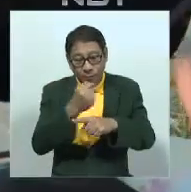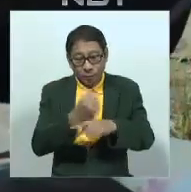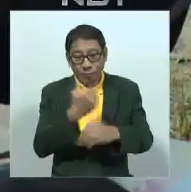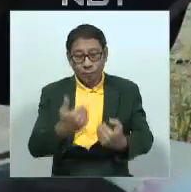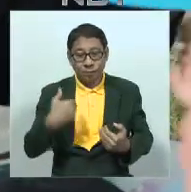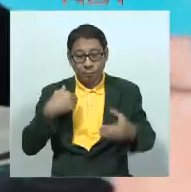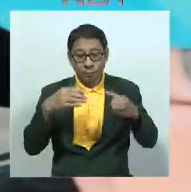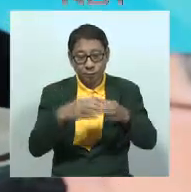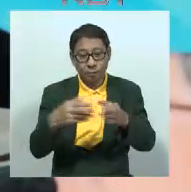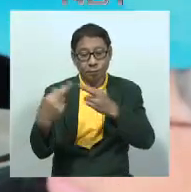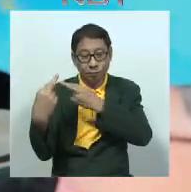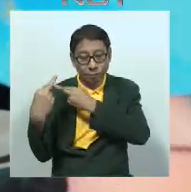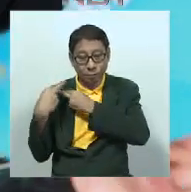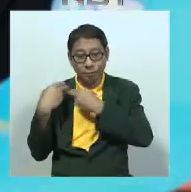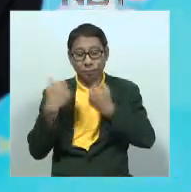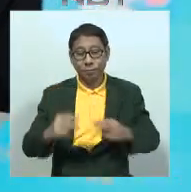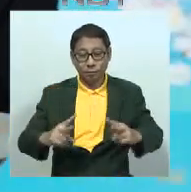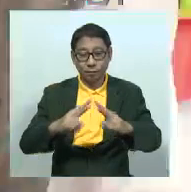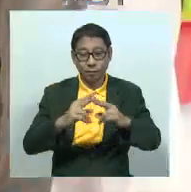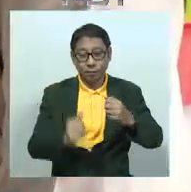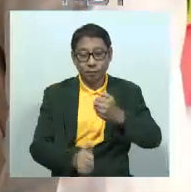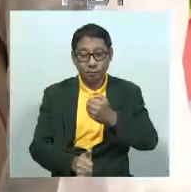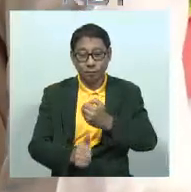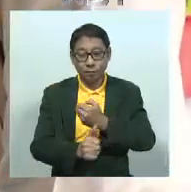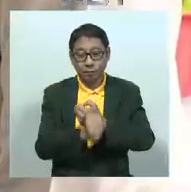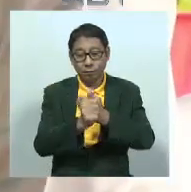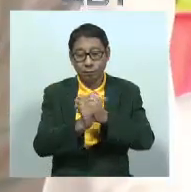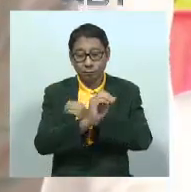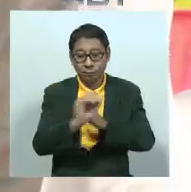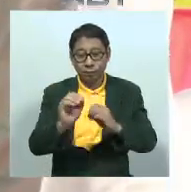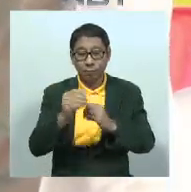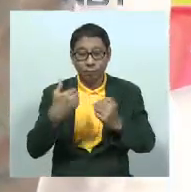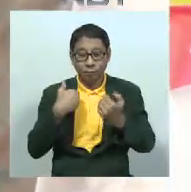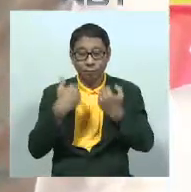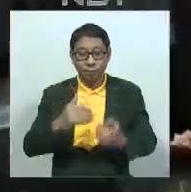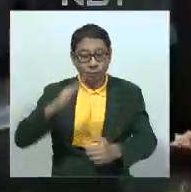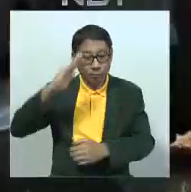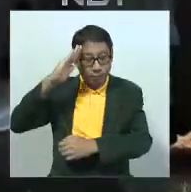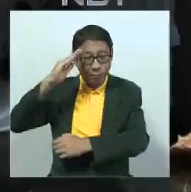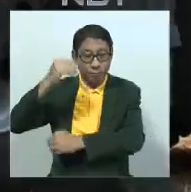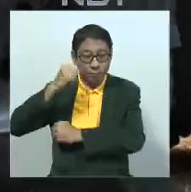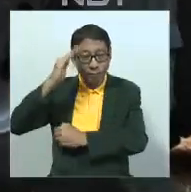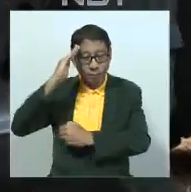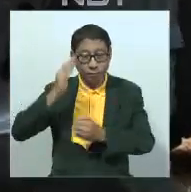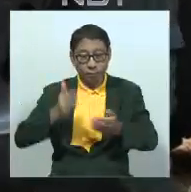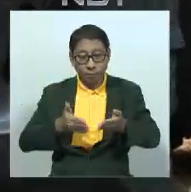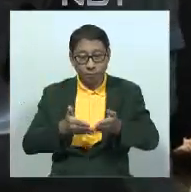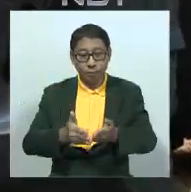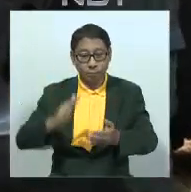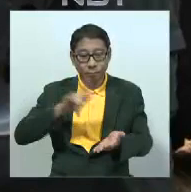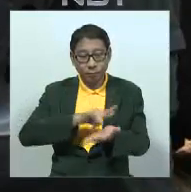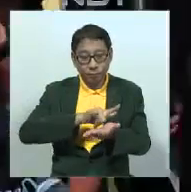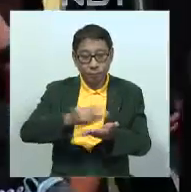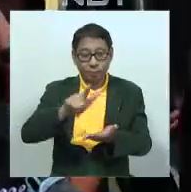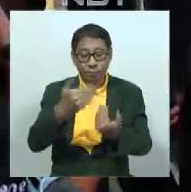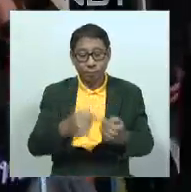งนี้มีหน่วยงานที่เกี่ยวข้องในสังกัดกรมป้องกันและบรรเทาสาธารณภัยกองทัพบกกองทัพเรือกองทัพอากาศจิตอา